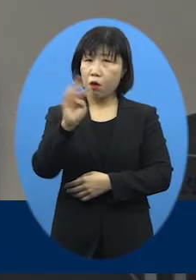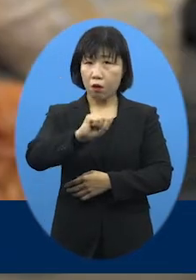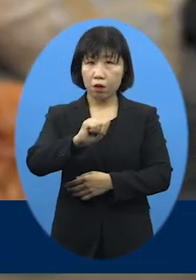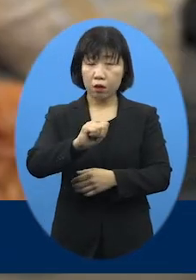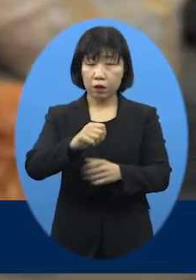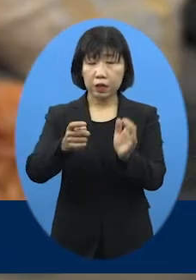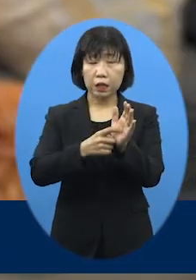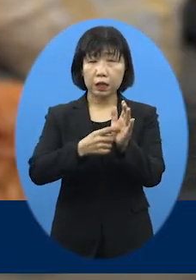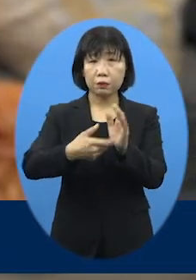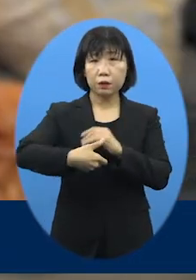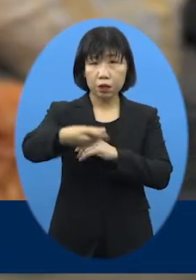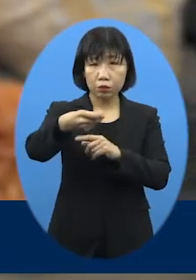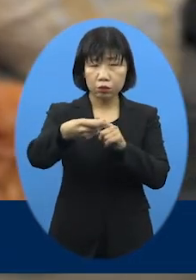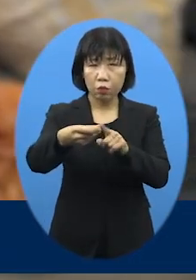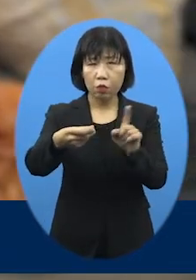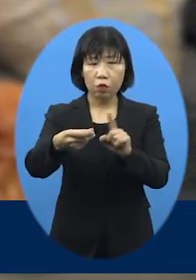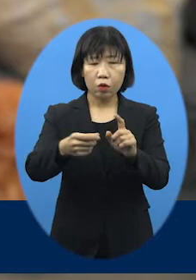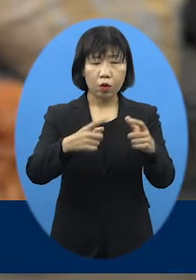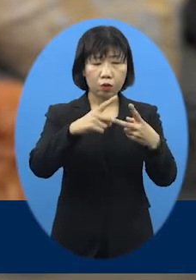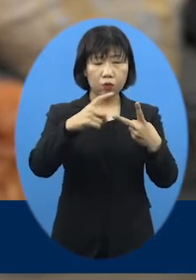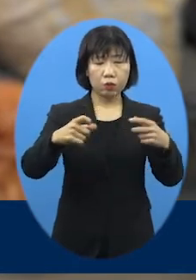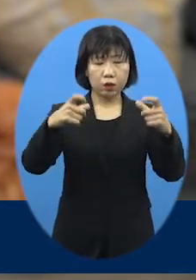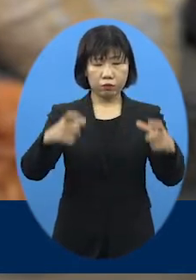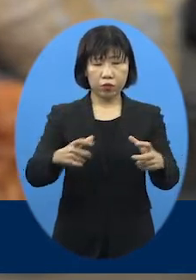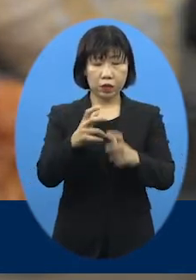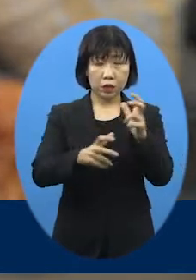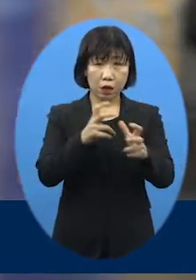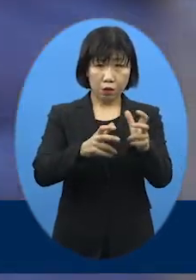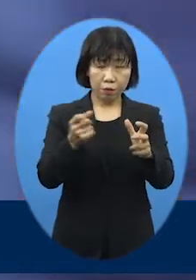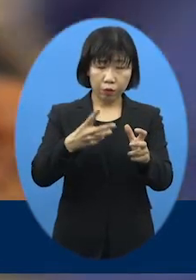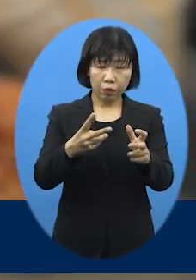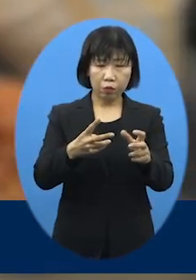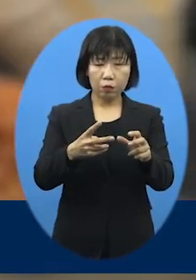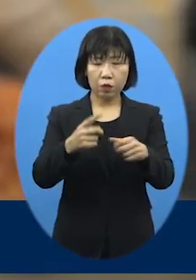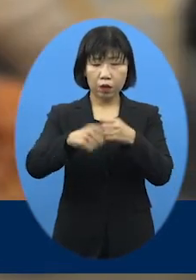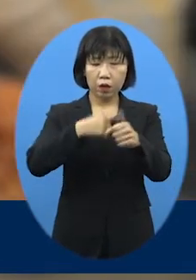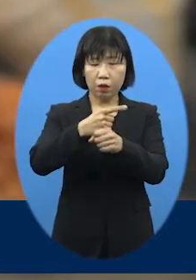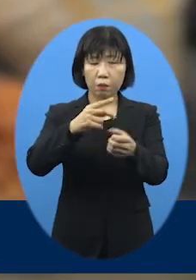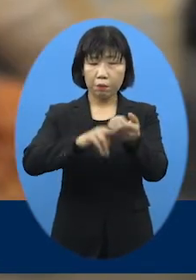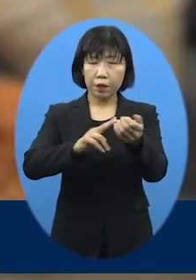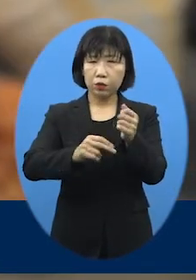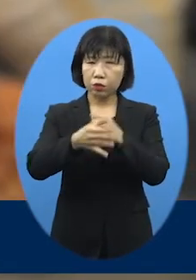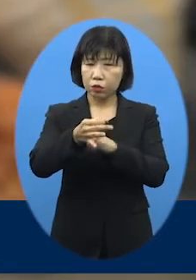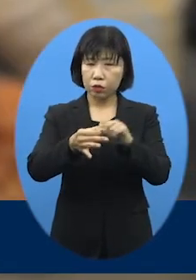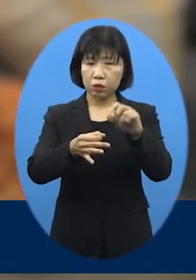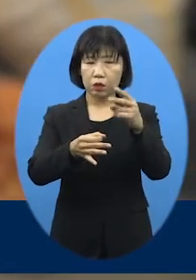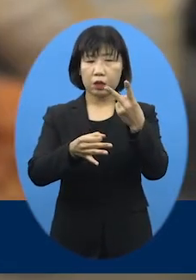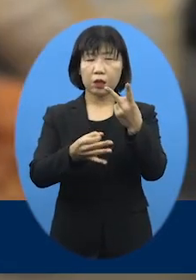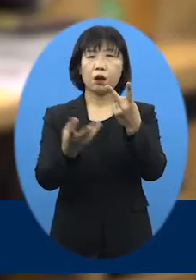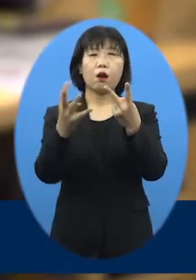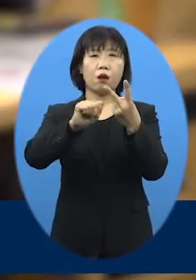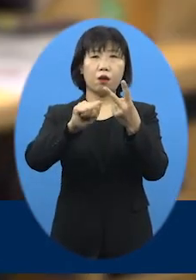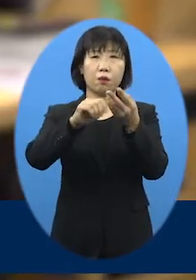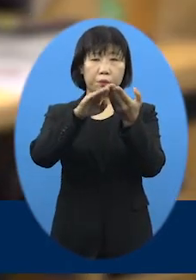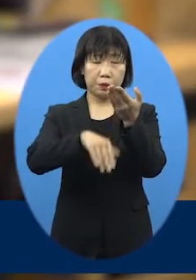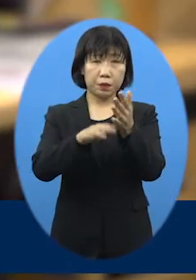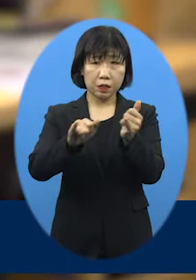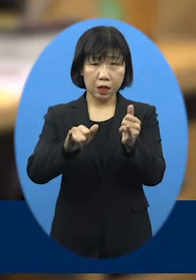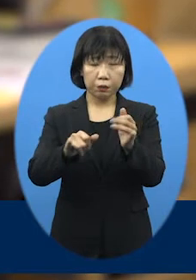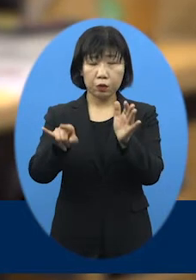75억 원의 김 격 대출은 동대문구에 사업장을 두고 있는 매출액 연이어 번 비만 의 소상공인이 면서